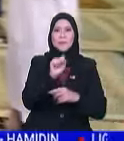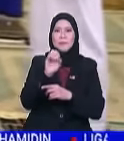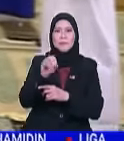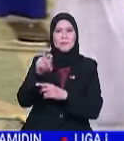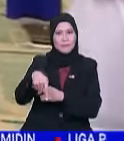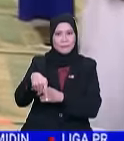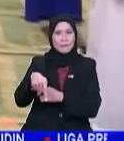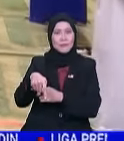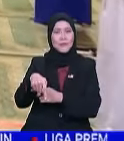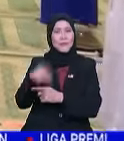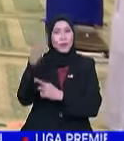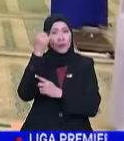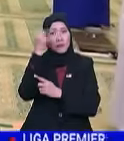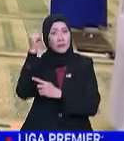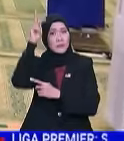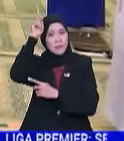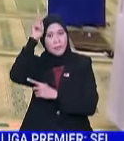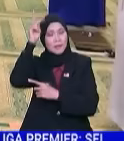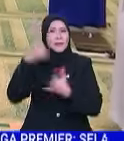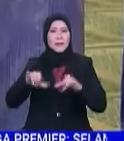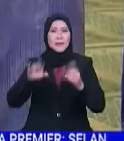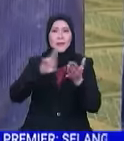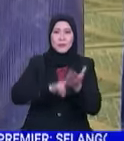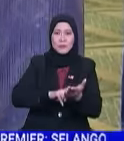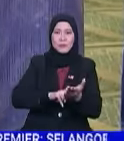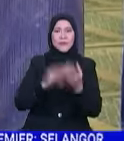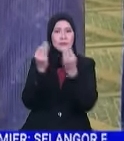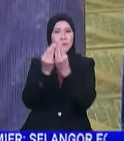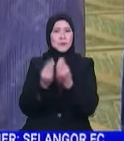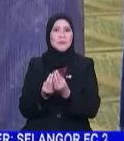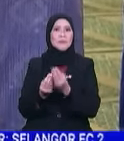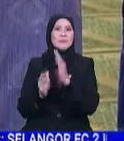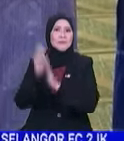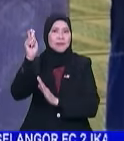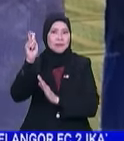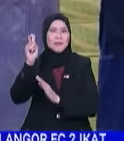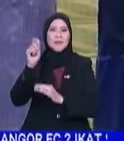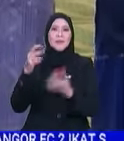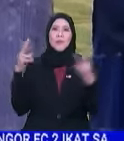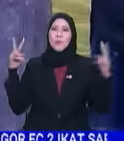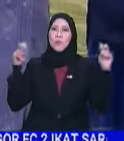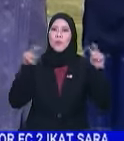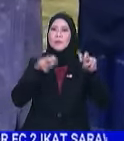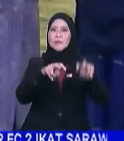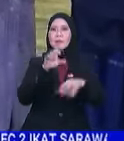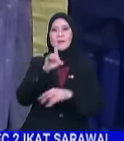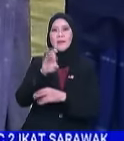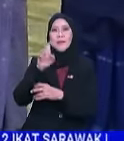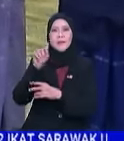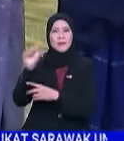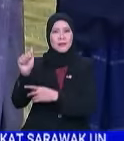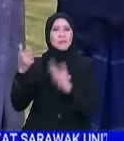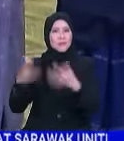standard SOP. Berikutan, Kelantan masih mencatat bilangan kes yang tinggi dengan varian Delta sudah berada dalam komuniti.